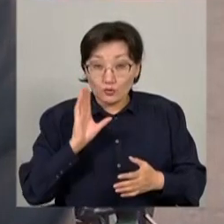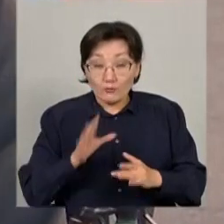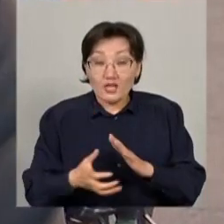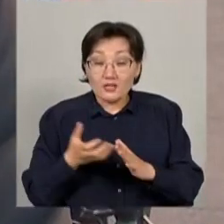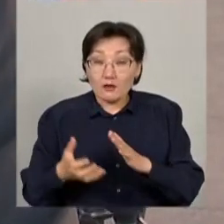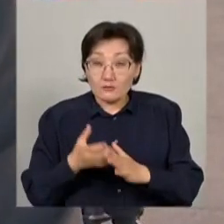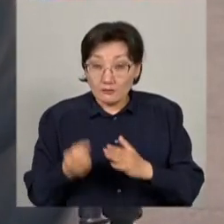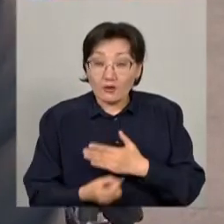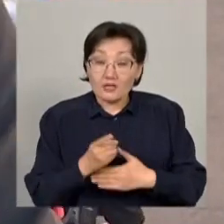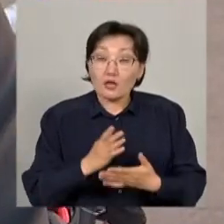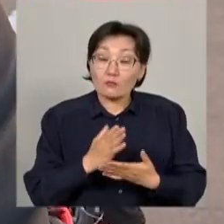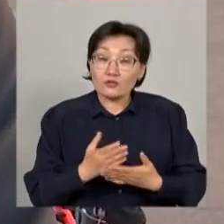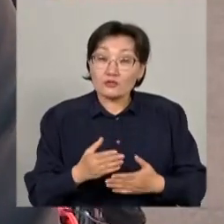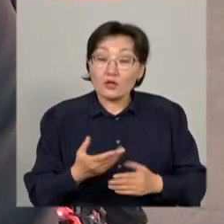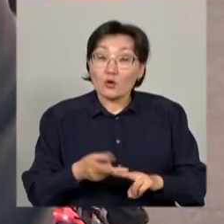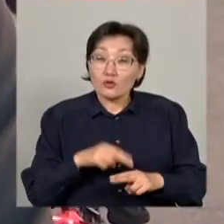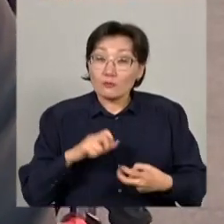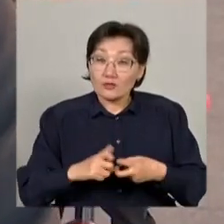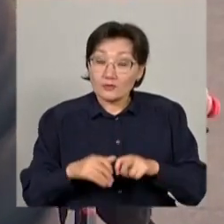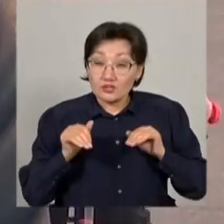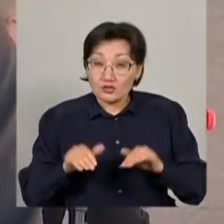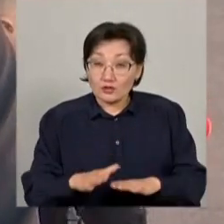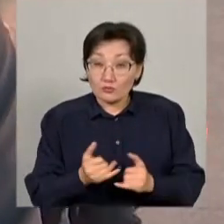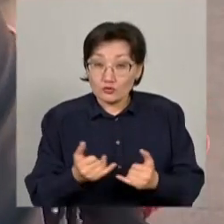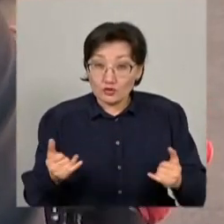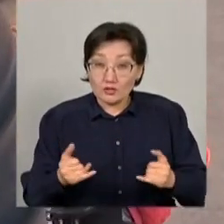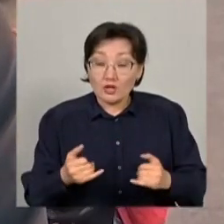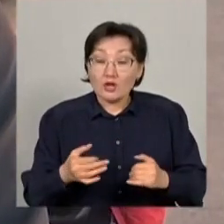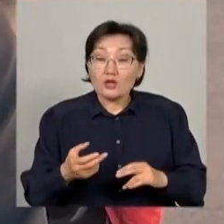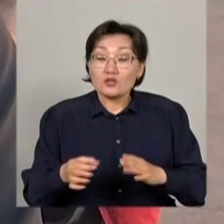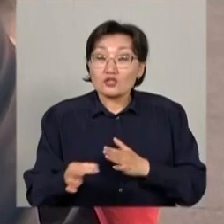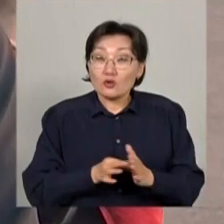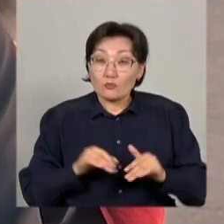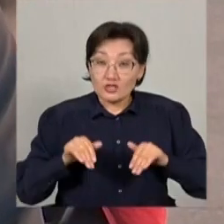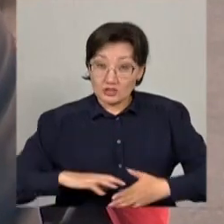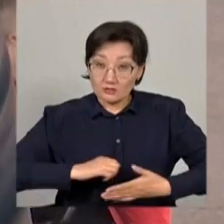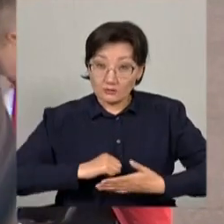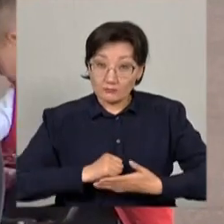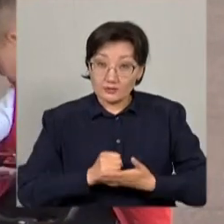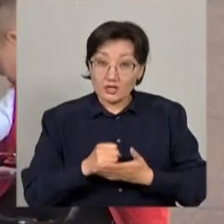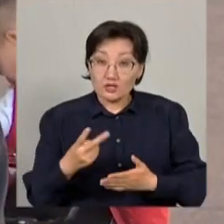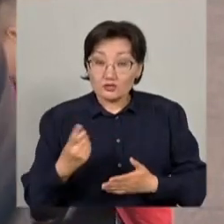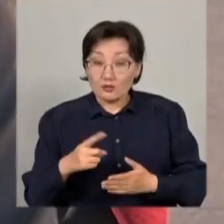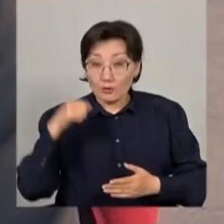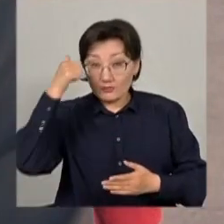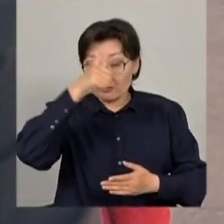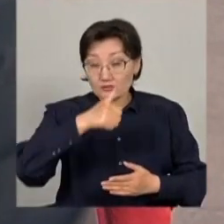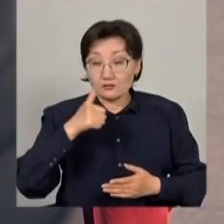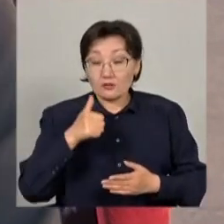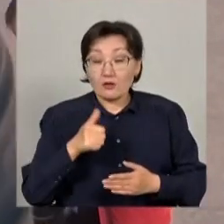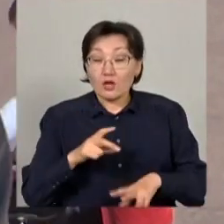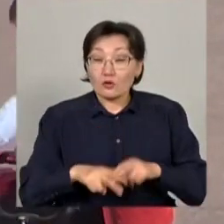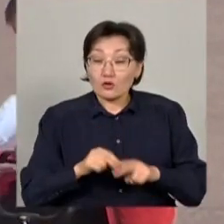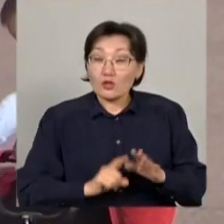тапшылығы пайда болды. Соны шешу үшін олар шұғыл шешім қабылдады. 21 жылы